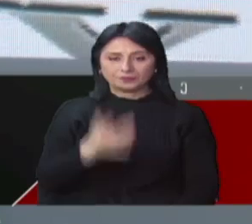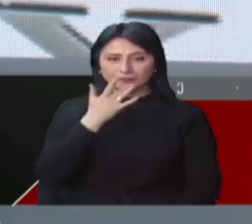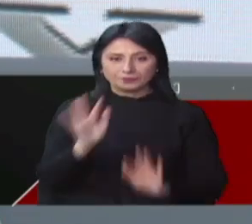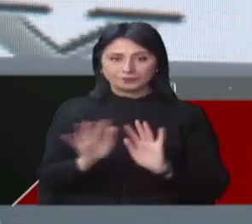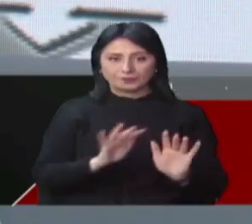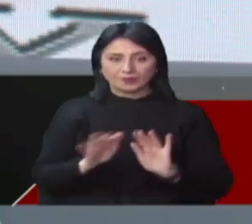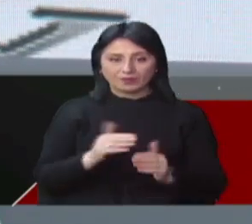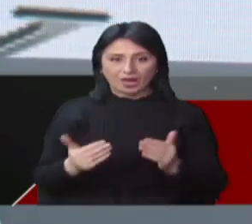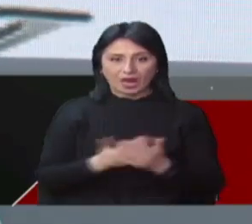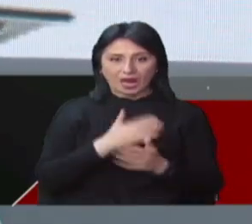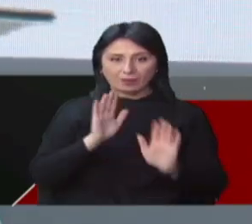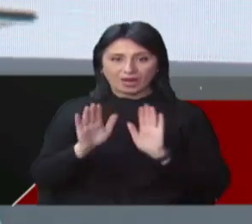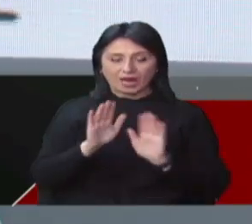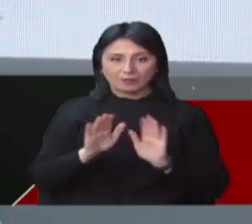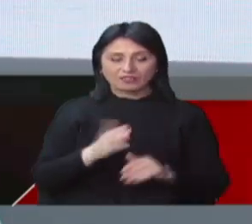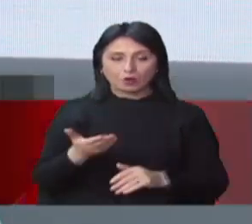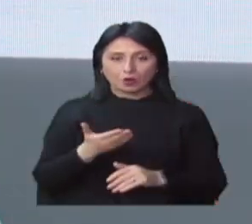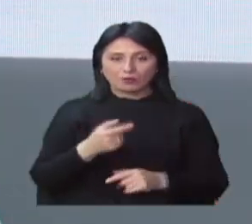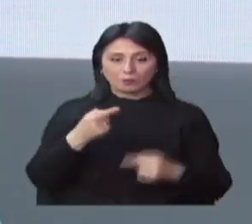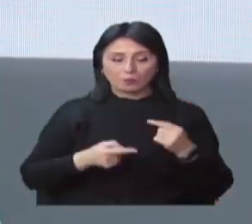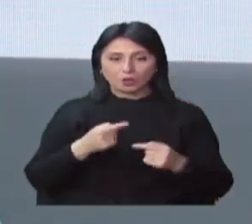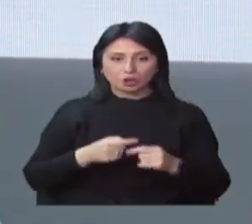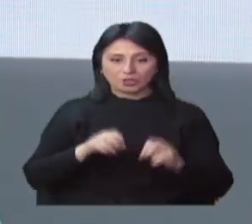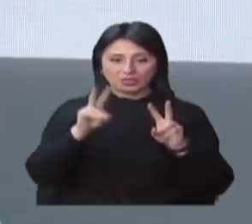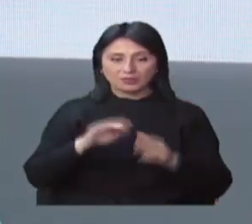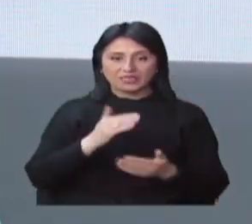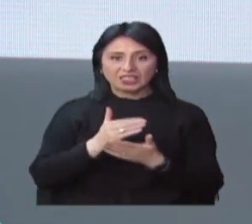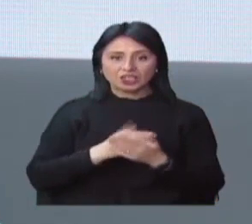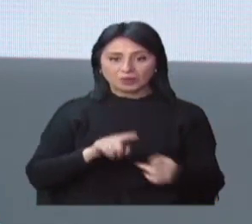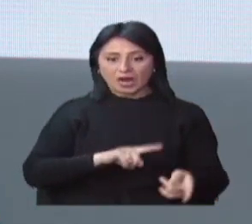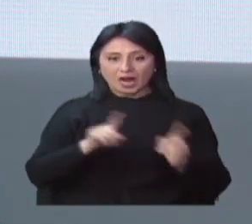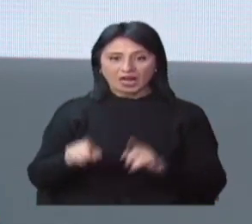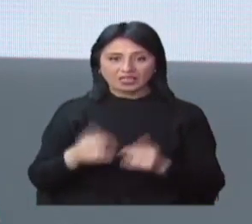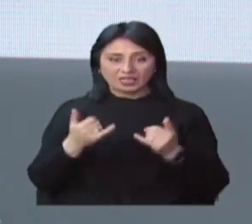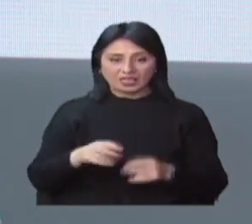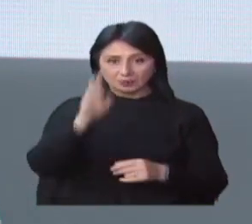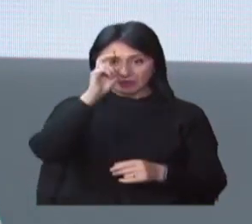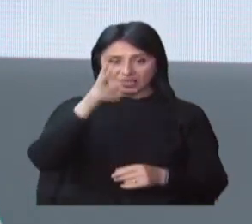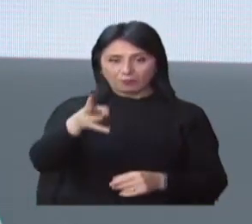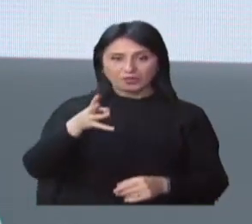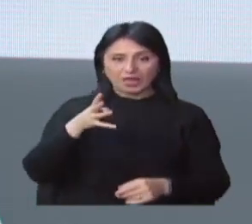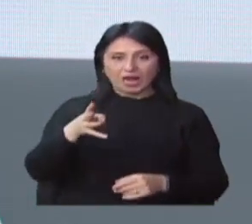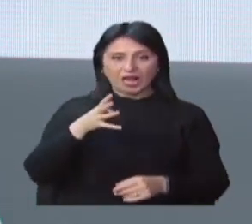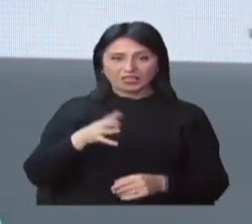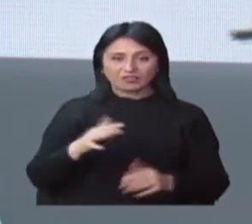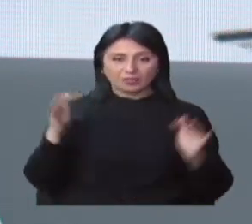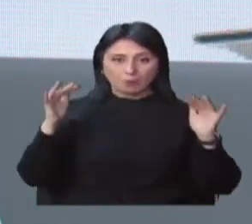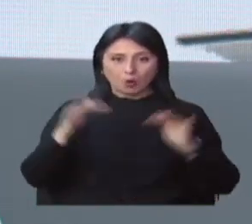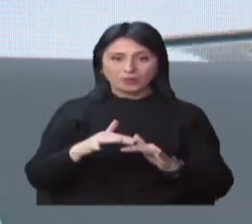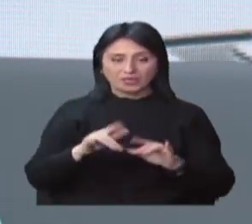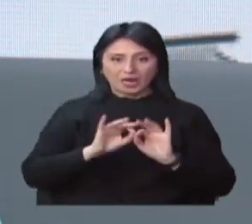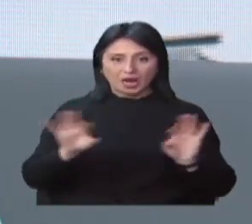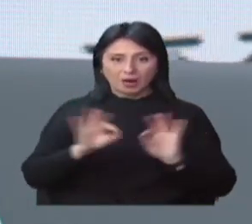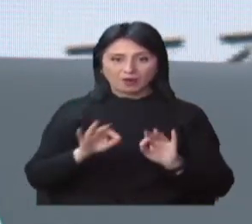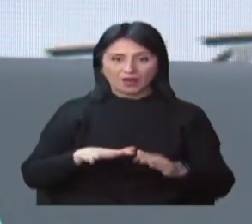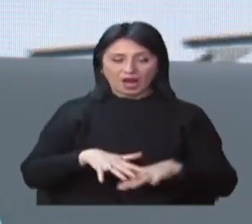Naționalul მოძრაობის ახალმა ხელმძღვანელობამ, რომელმაც ბრძოლის საგანგებო რეჟიმზე გადასვლა გადაწყვიტა, დღეს მთავრობის ადმინისტრაციასთან მობილიზაცია